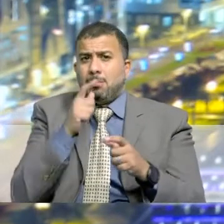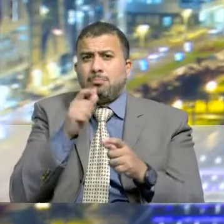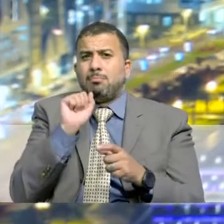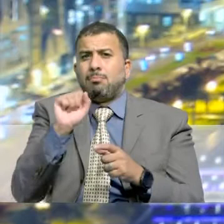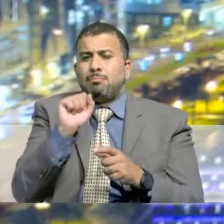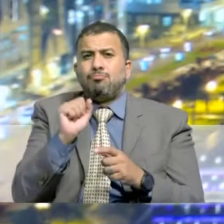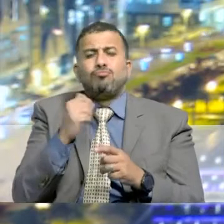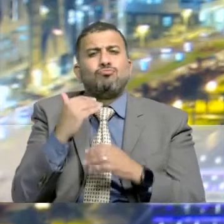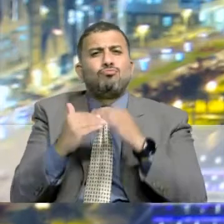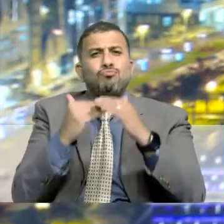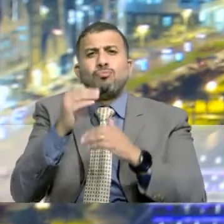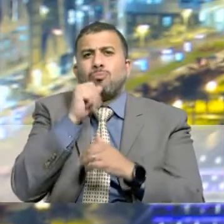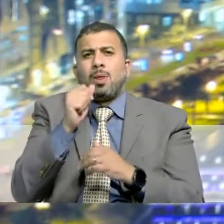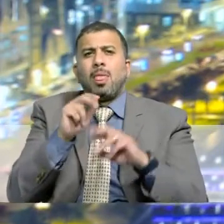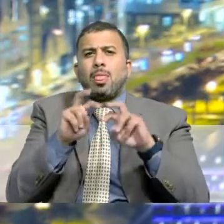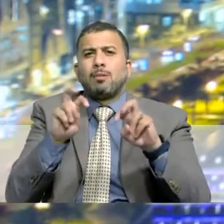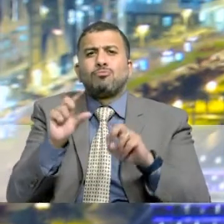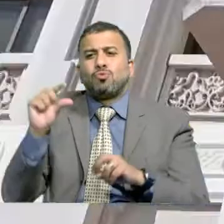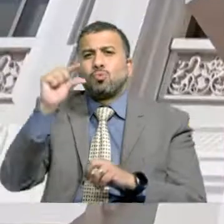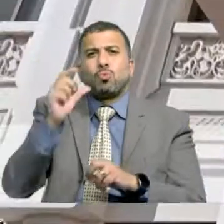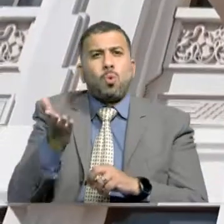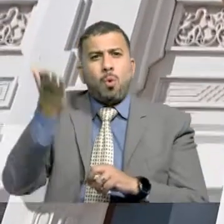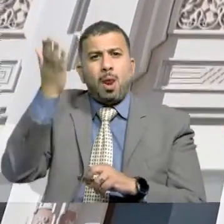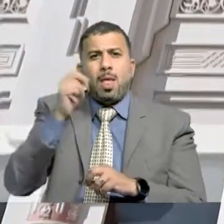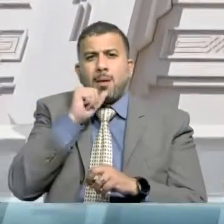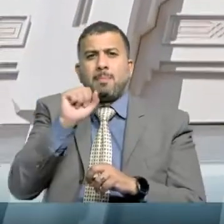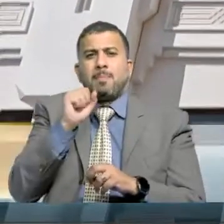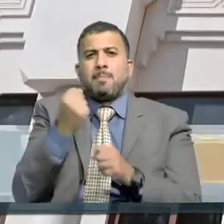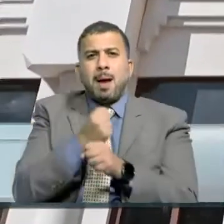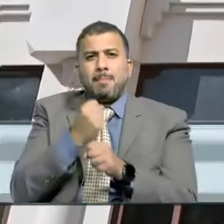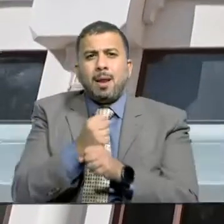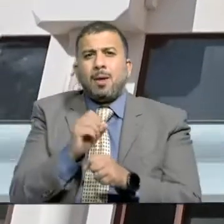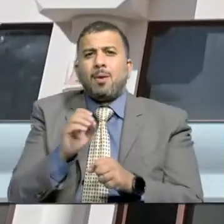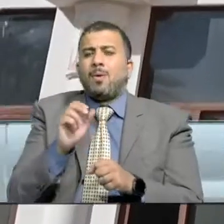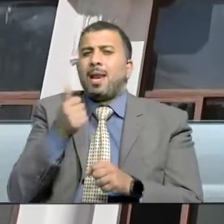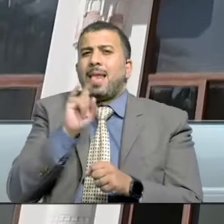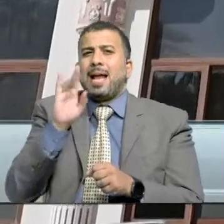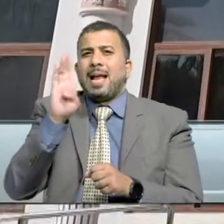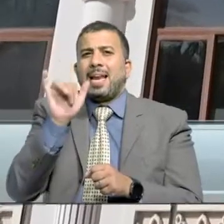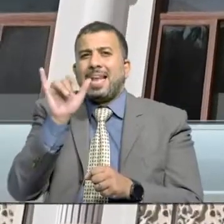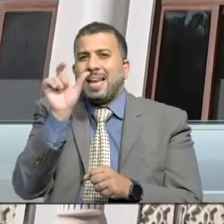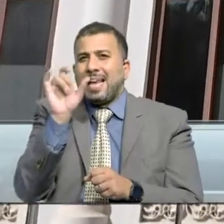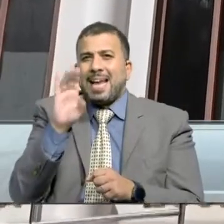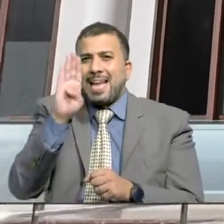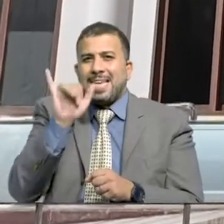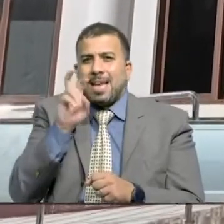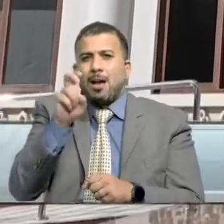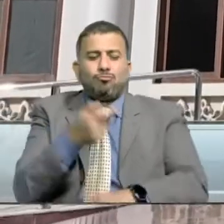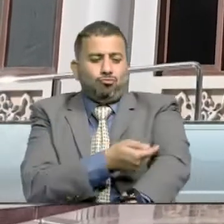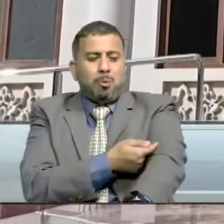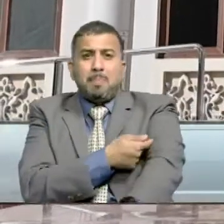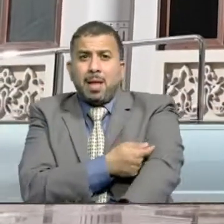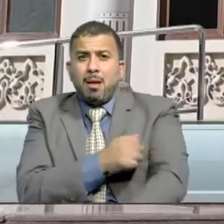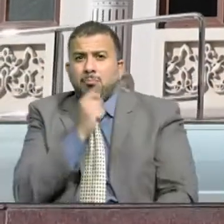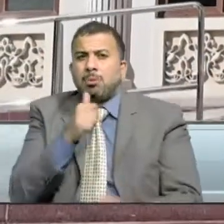للمساقات المتقدمة ومساقات الدراسات العليا والمساقات المعملية والإكلينيكية والكليات الطبية، فيما تستكمل